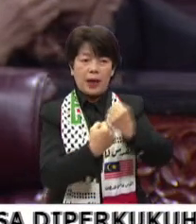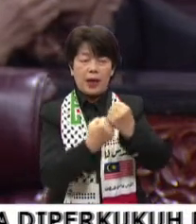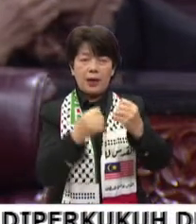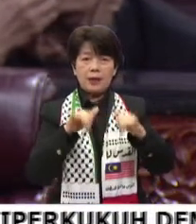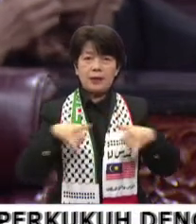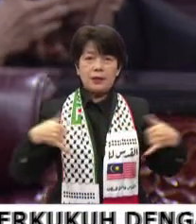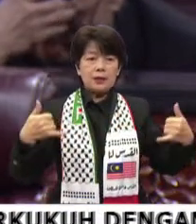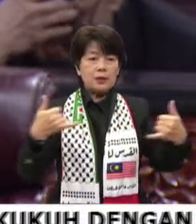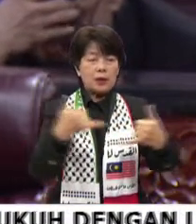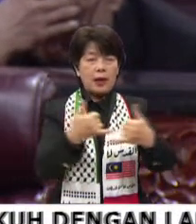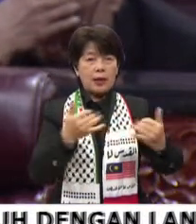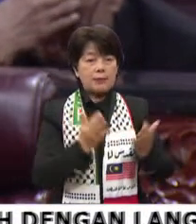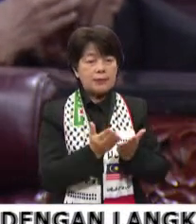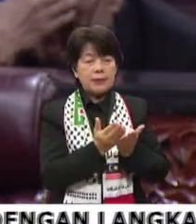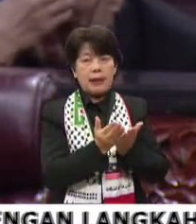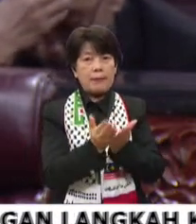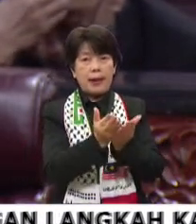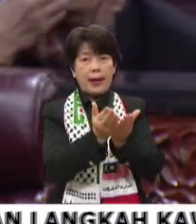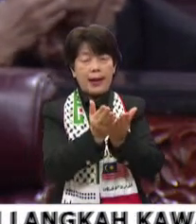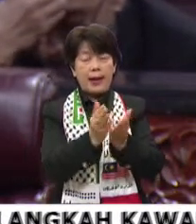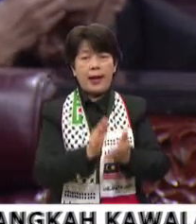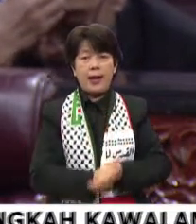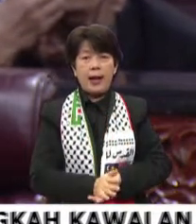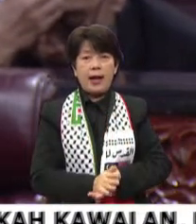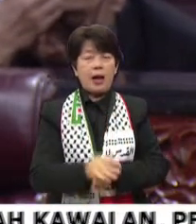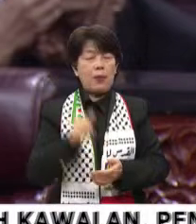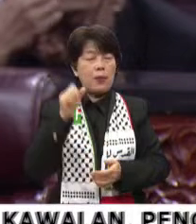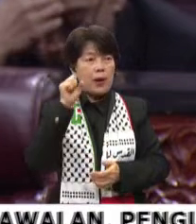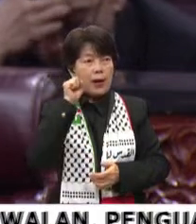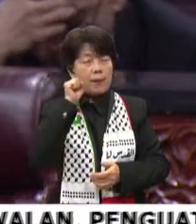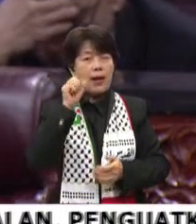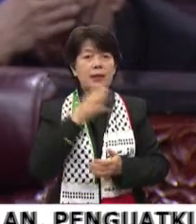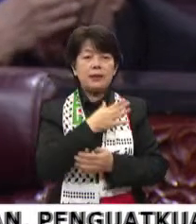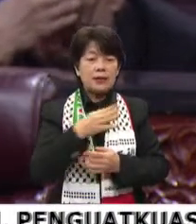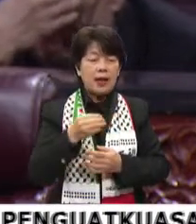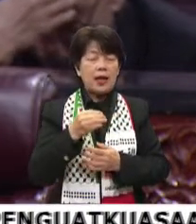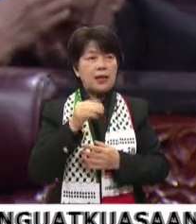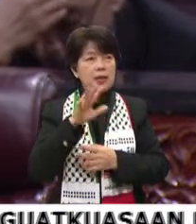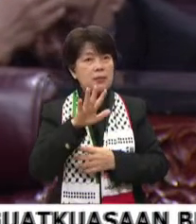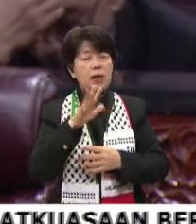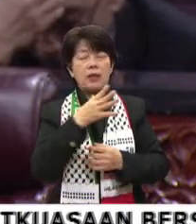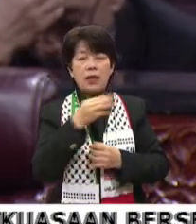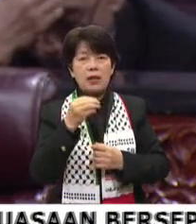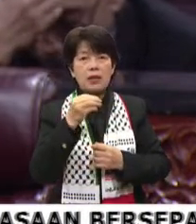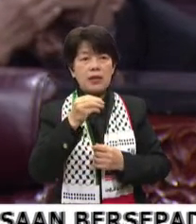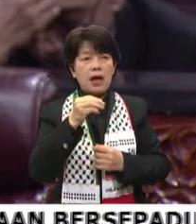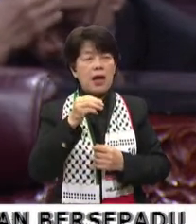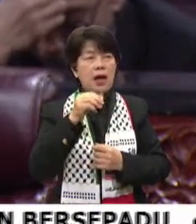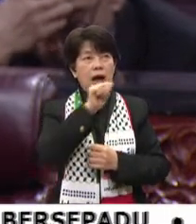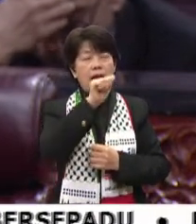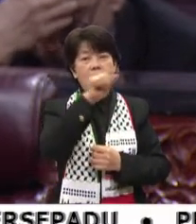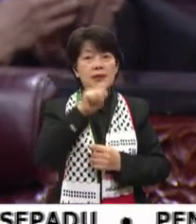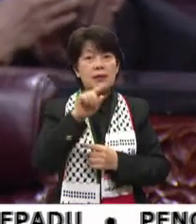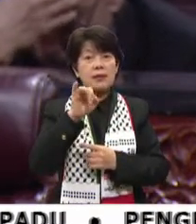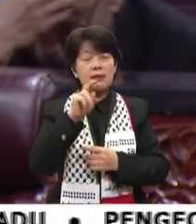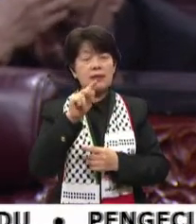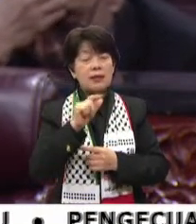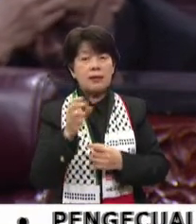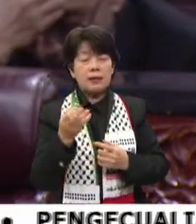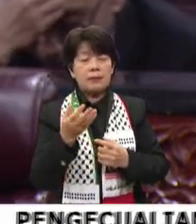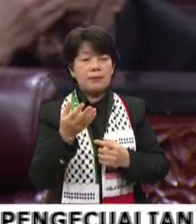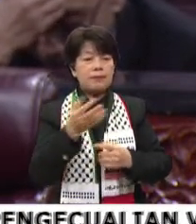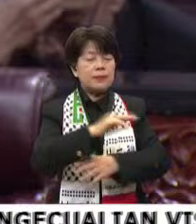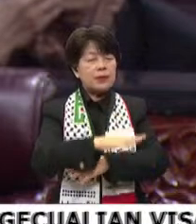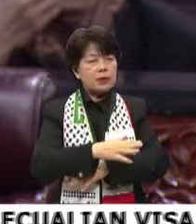perkapalan kita juga iitu bunga em Li dan juga Tun Azizan ya sebab itu kalau kita lihat memang peranan di